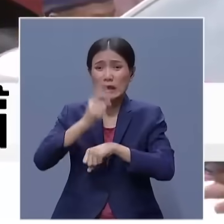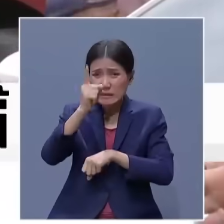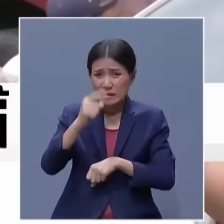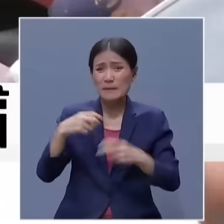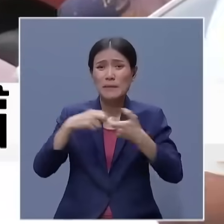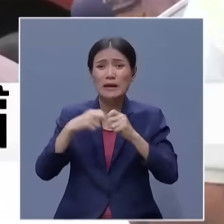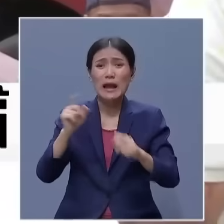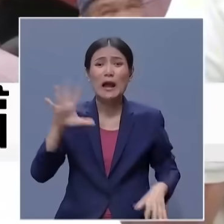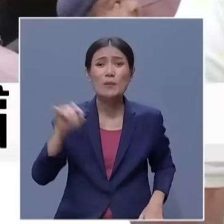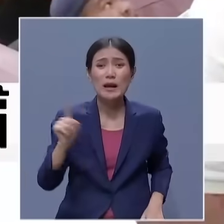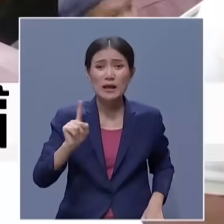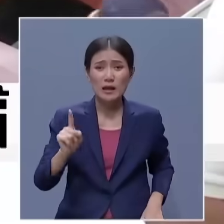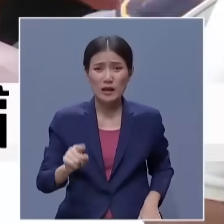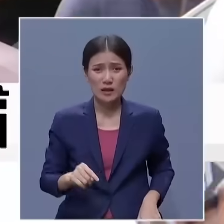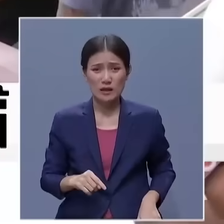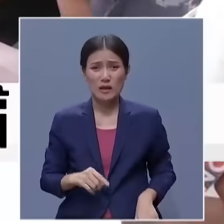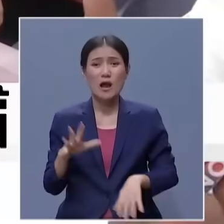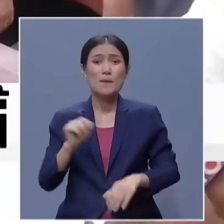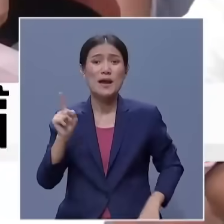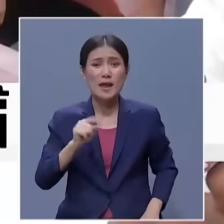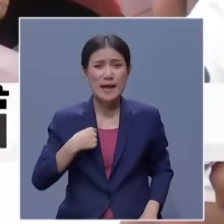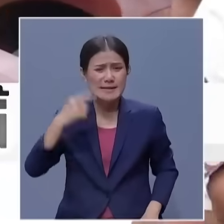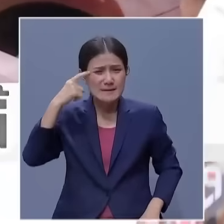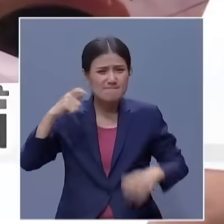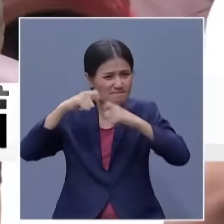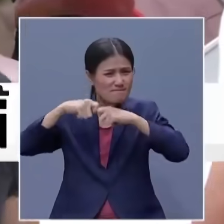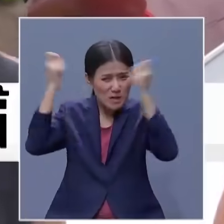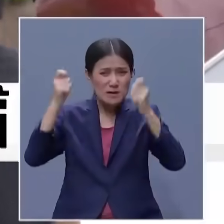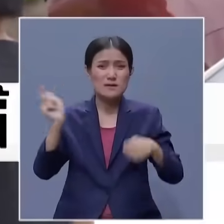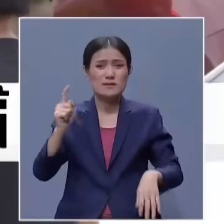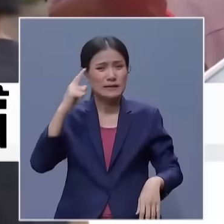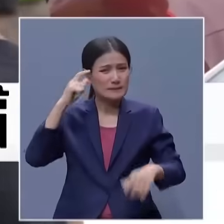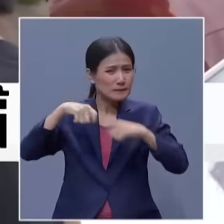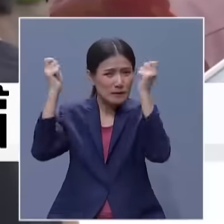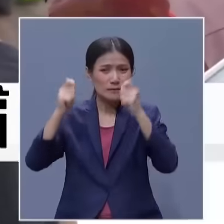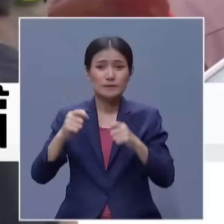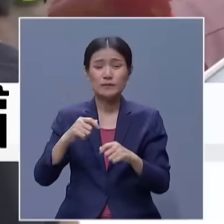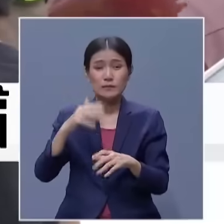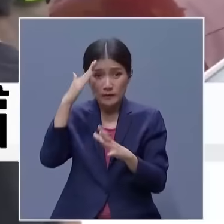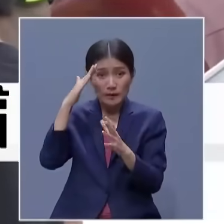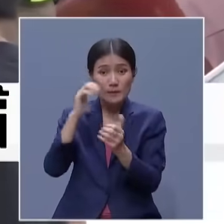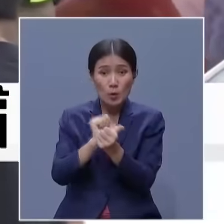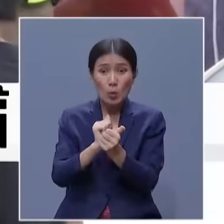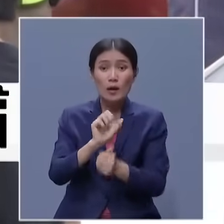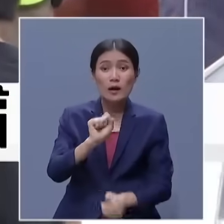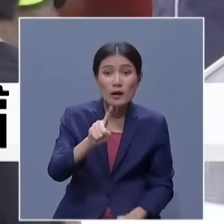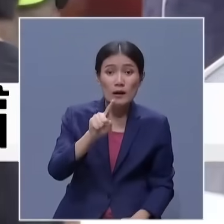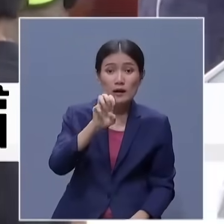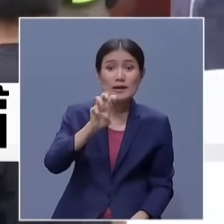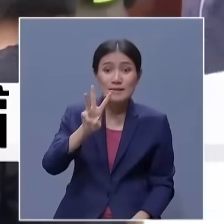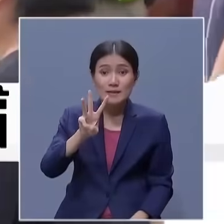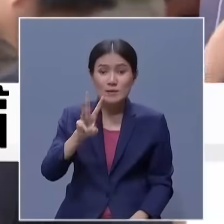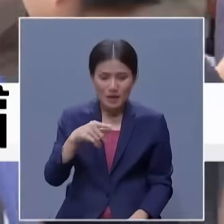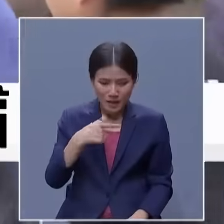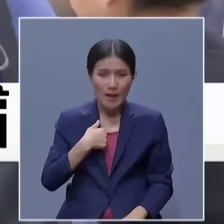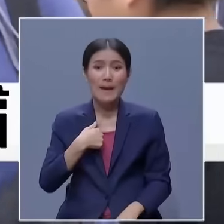จะมาจากฟางเส้นสุดท้ายที่เกิดขึ้นในงานเลี้ยงที่แม้ว่าสารวัตรสิวจะยอมมางานเลี้ยงตามคำชักชวน